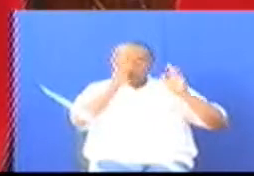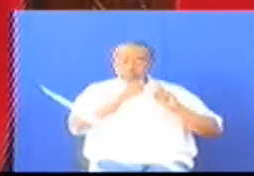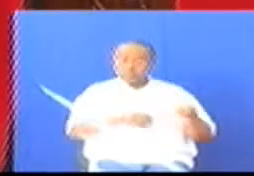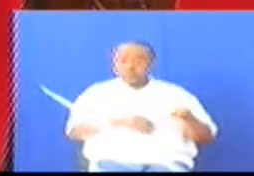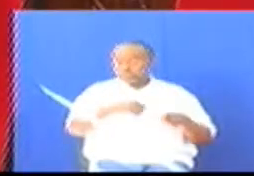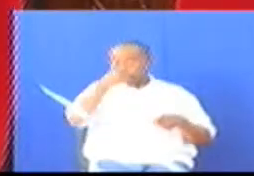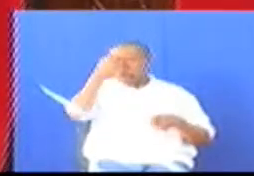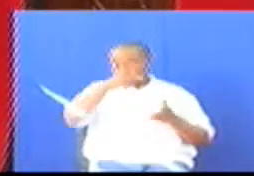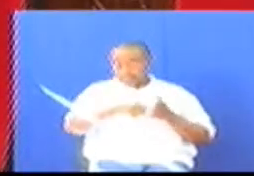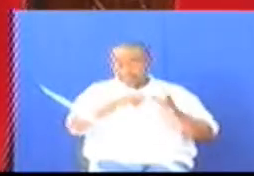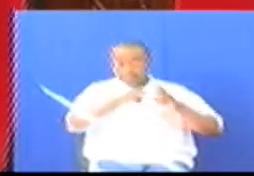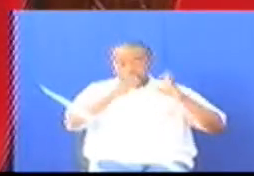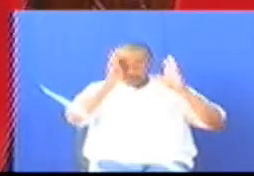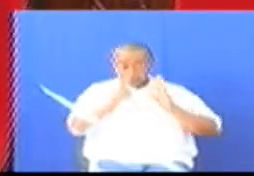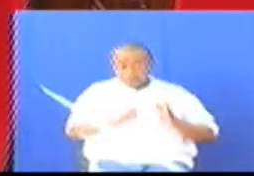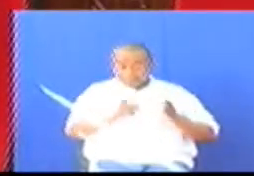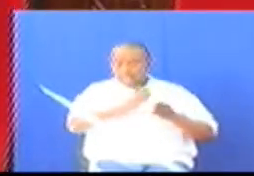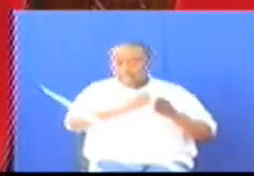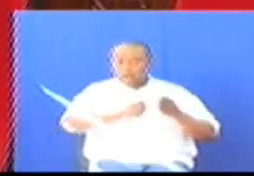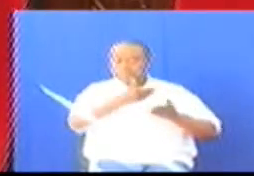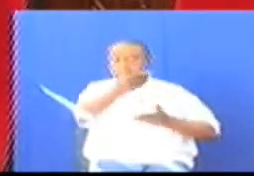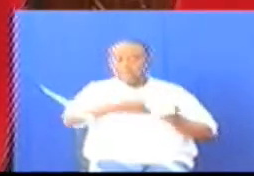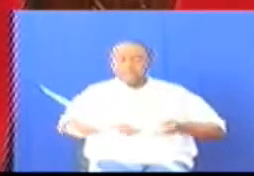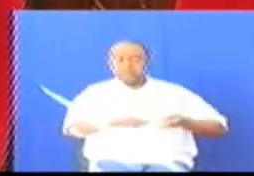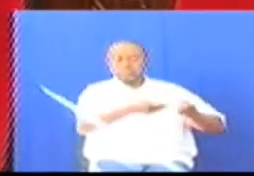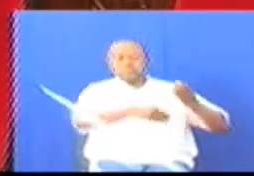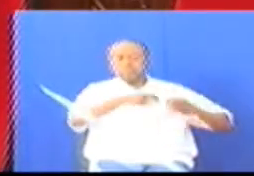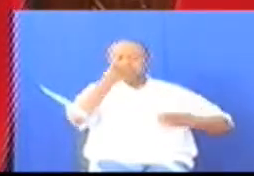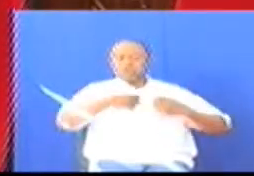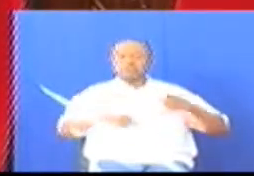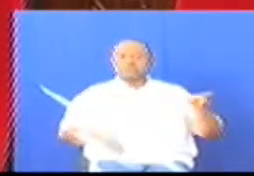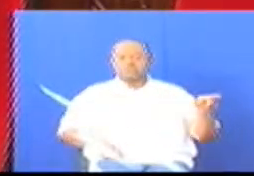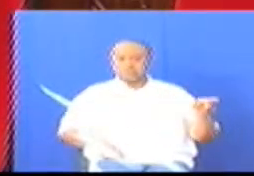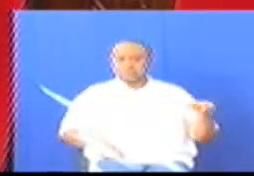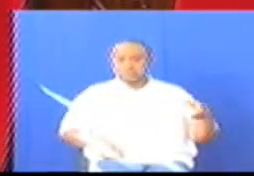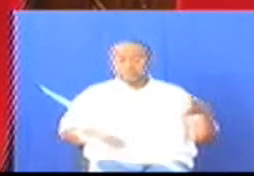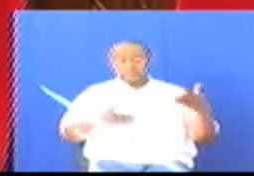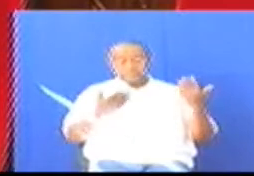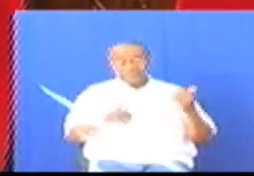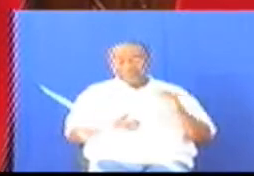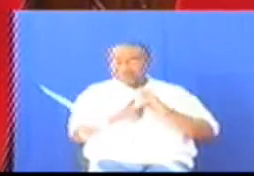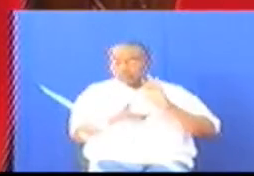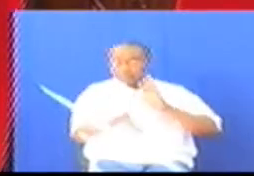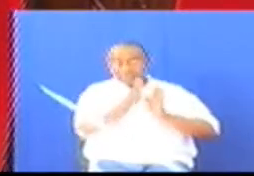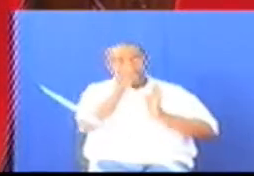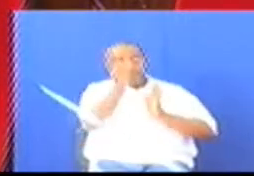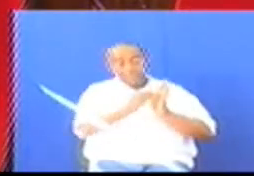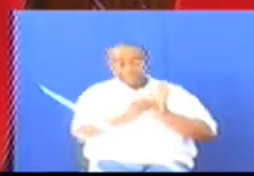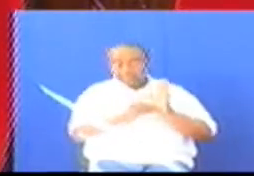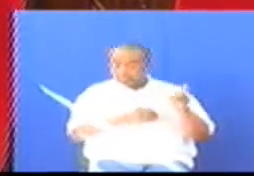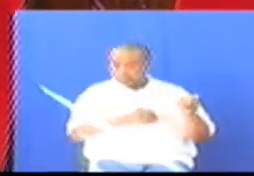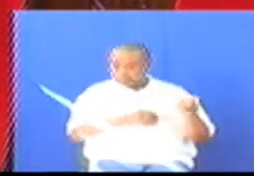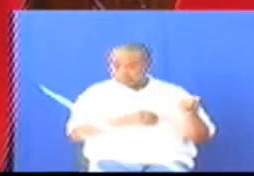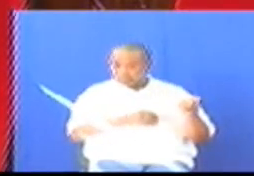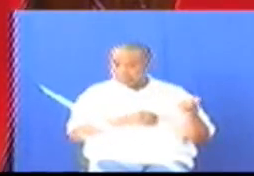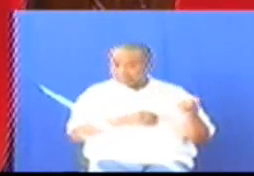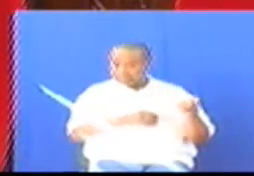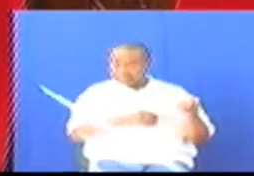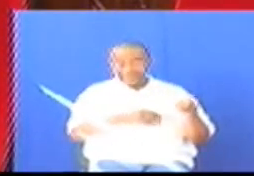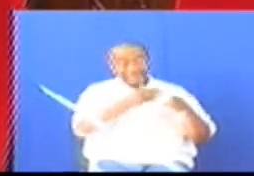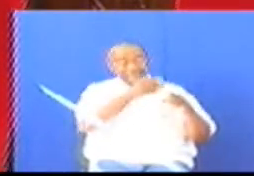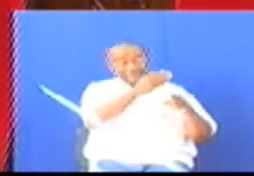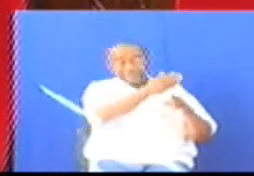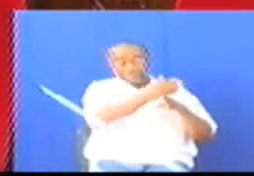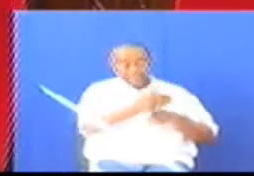CAG akapeleka hati yenye mashaka. Mheshimiwa, ukizifanyia hesabu hizi fedha ambazo nimezitaja hapa, ambayo TTCL imetia hasara